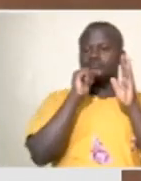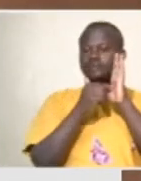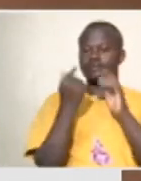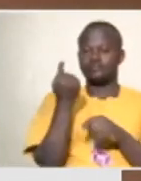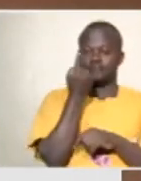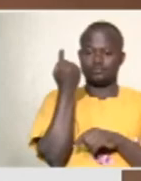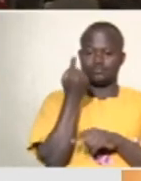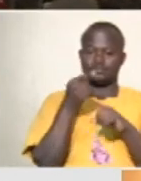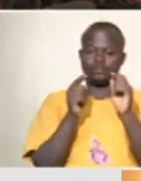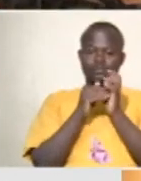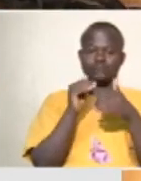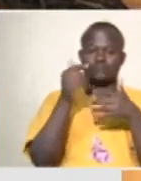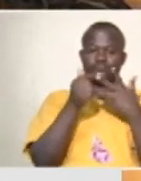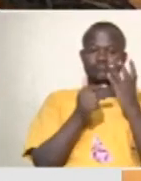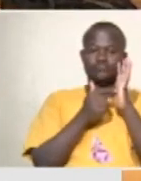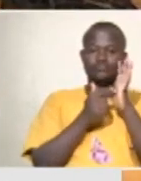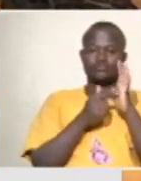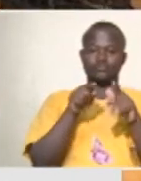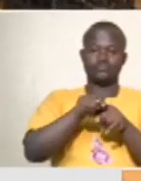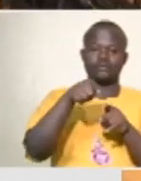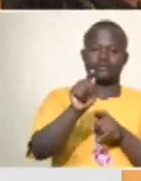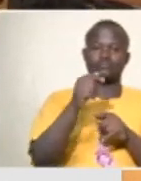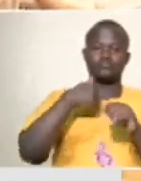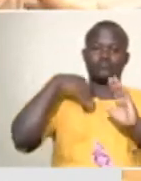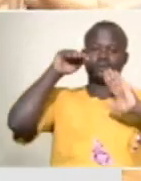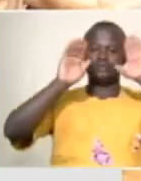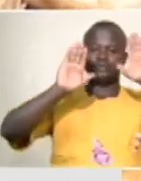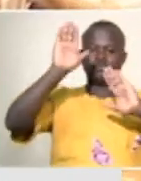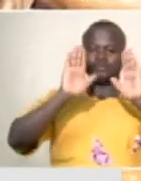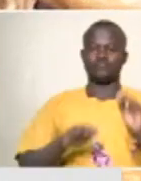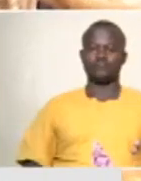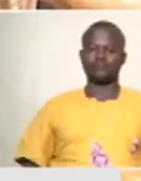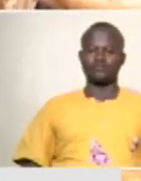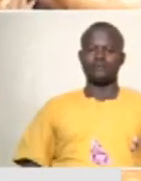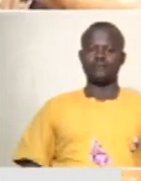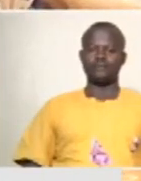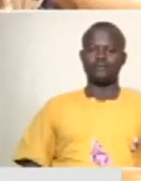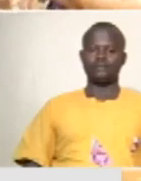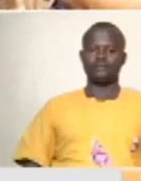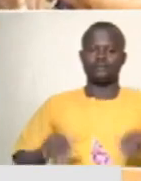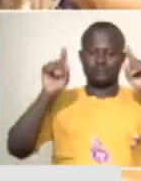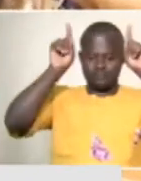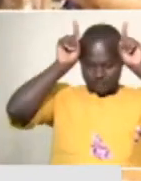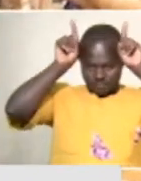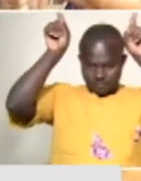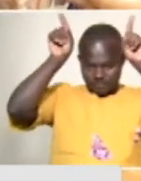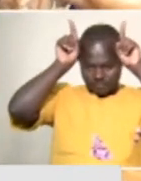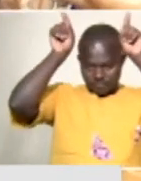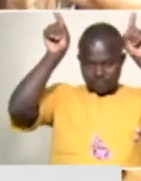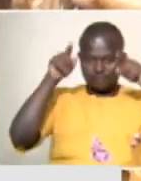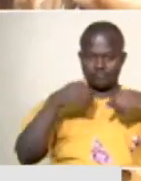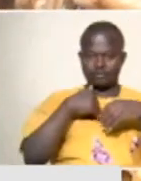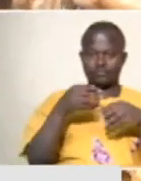gusa ahubwo ibyo bamurika nabo baba babigizemo uruhare. Amahembe tubadufite aba